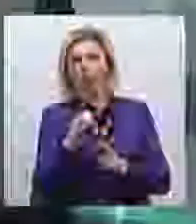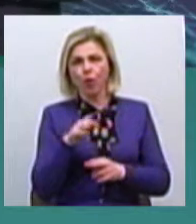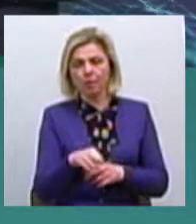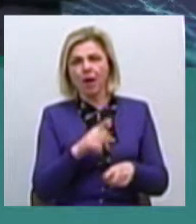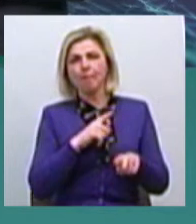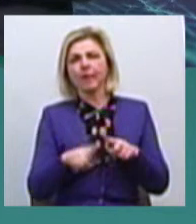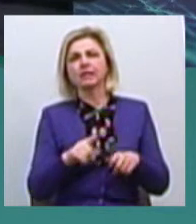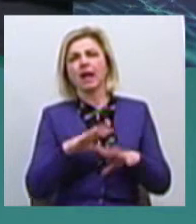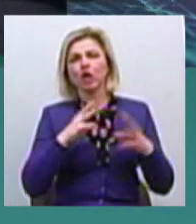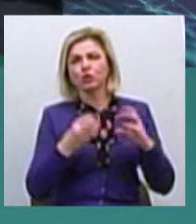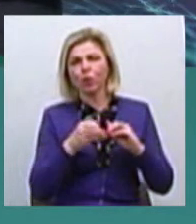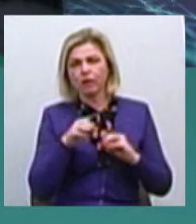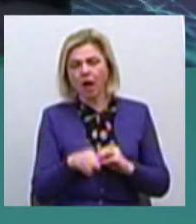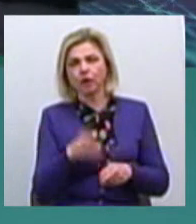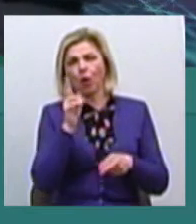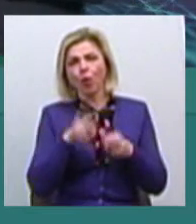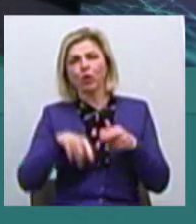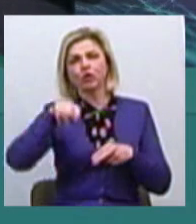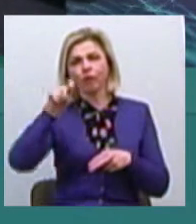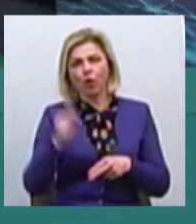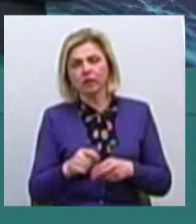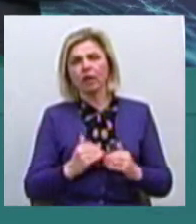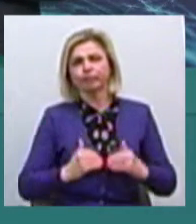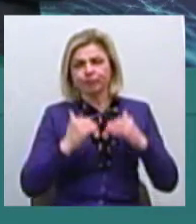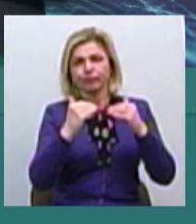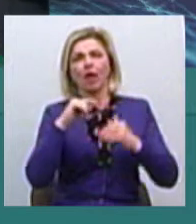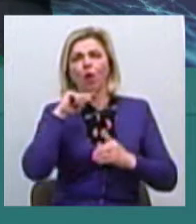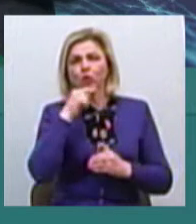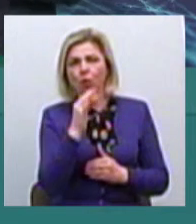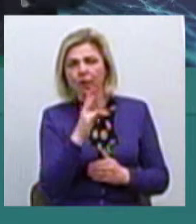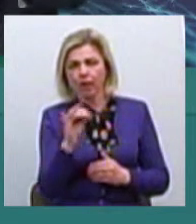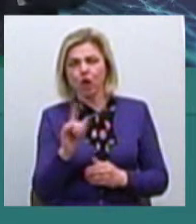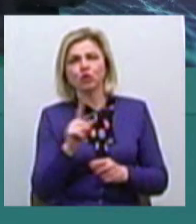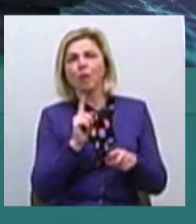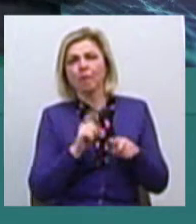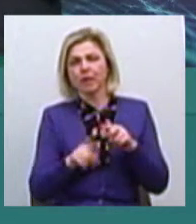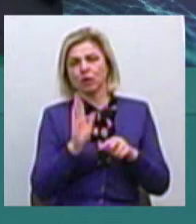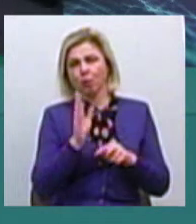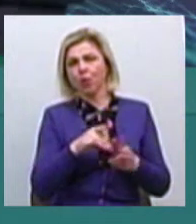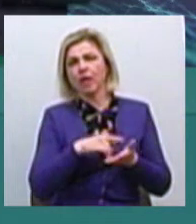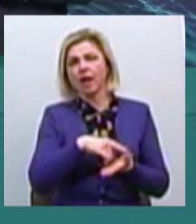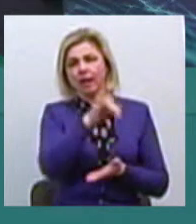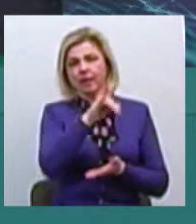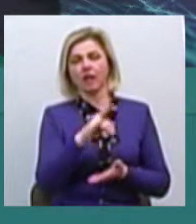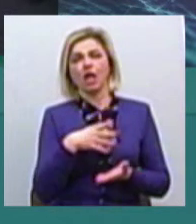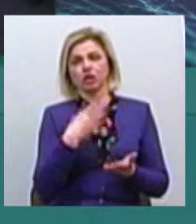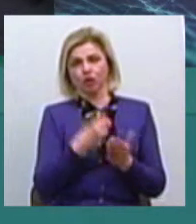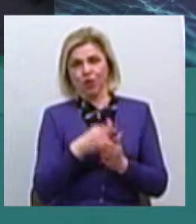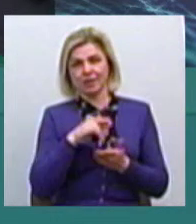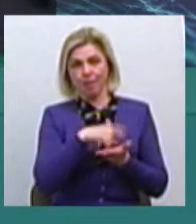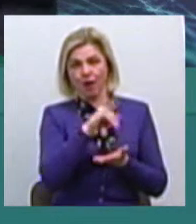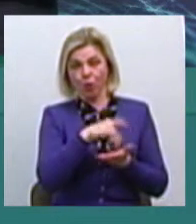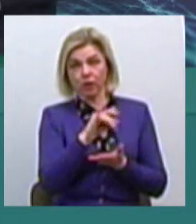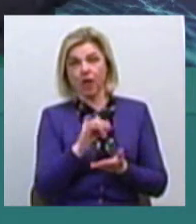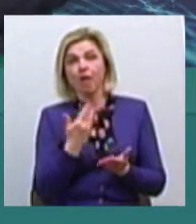окончания войны, роста экономики, что мы сразу начнем ездить на Канары, летать с персональными самолетами, и ничего не получилось. И мы видим,